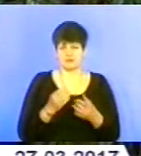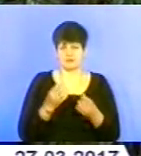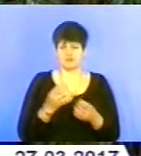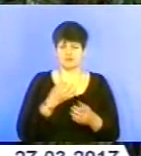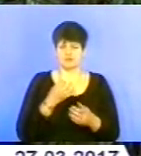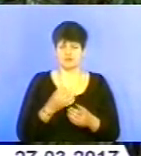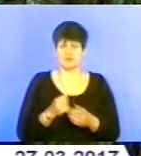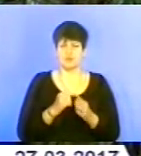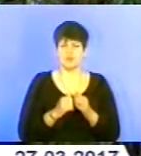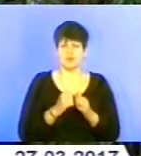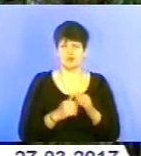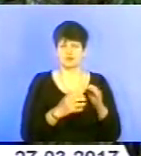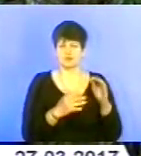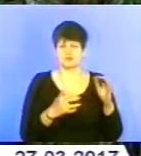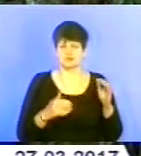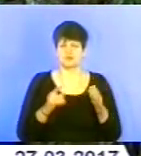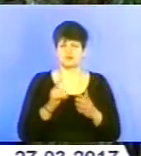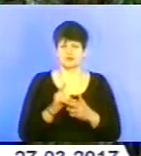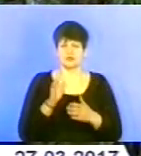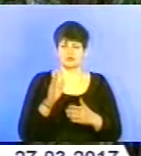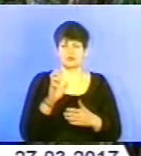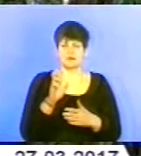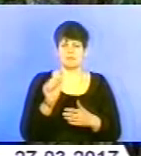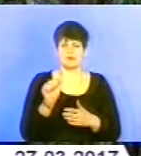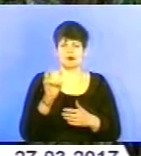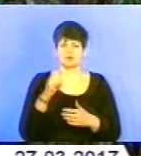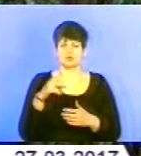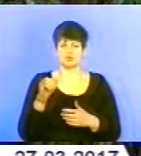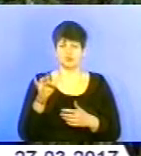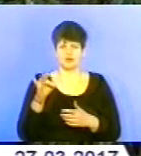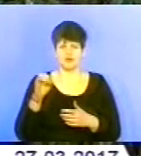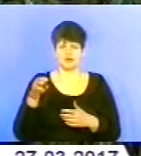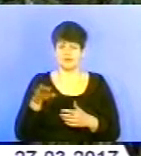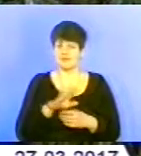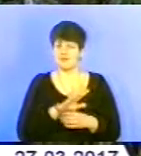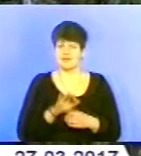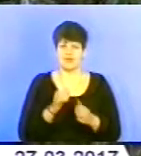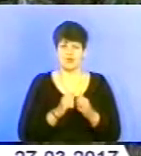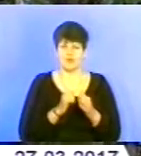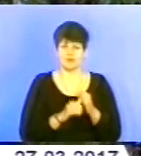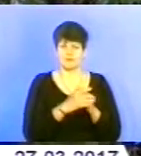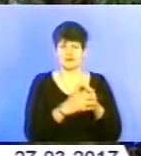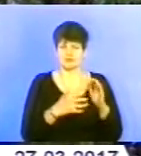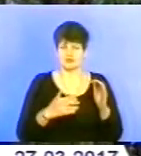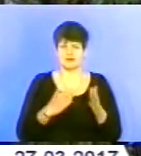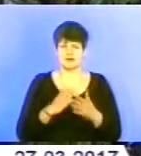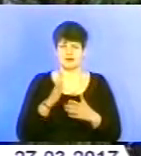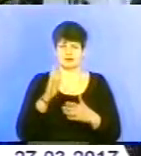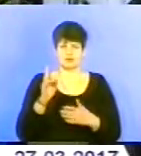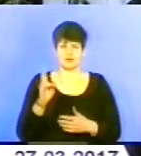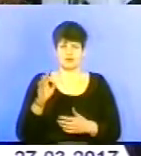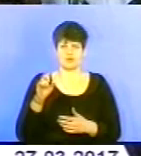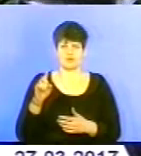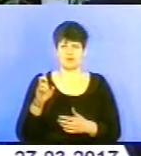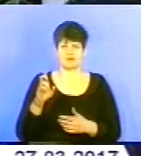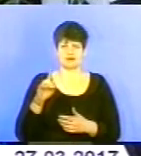що кожен кобзар повинен бути бандуристом, але не кожен бандурист має бути кобзарем.